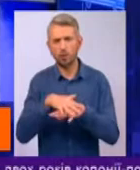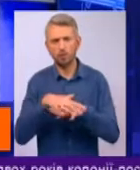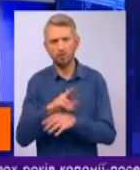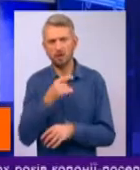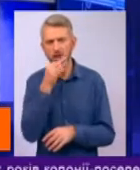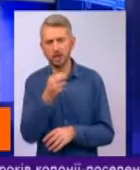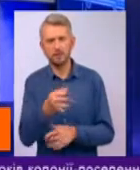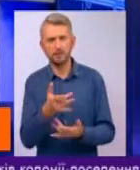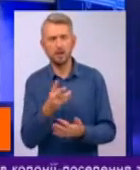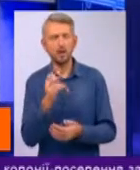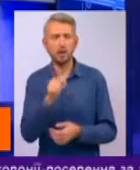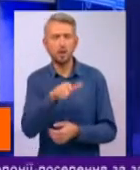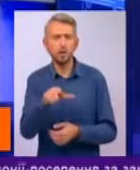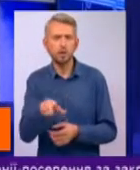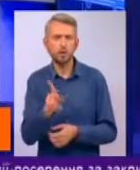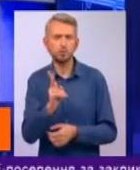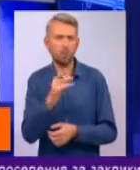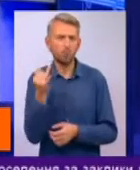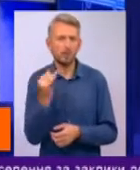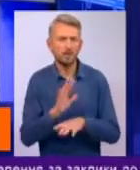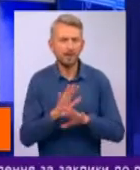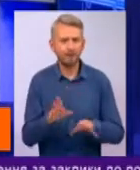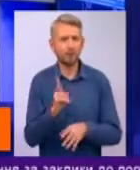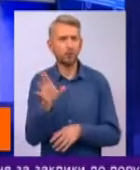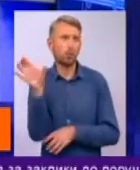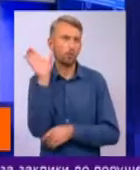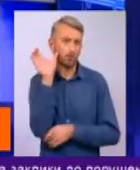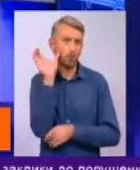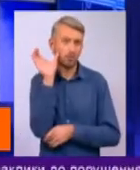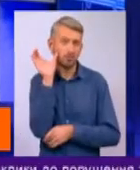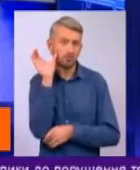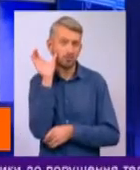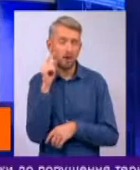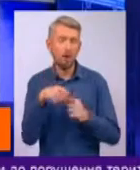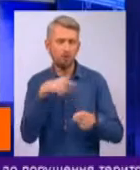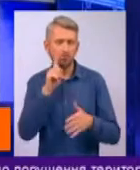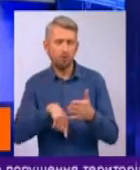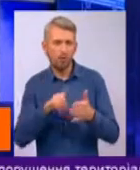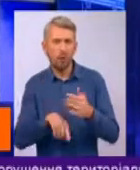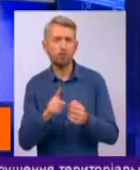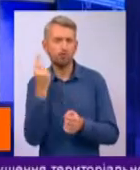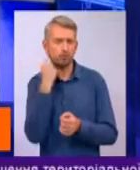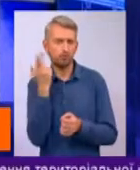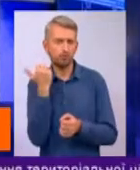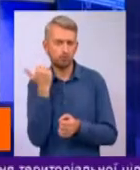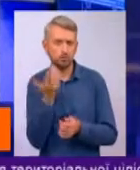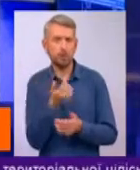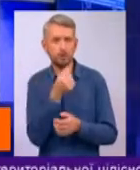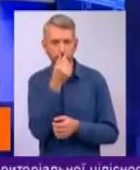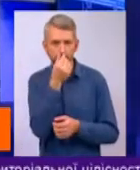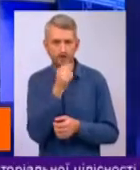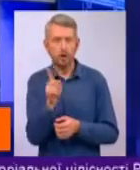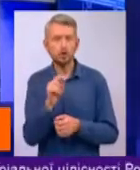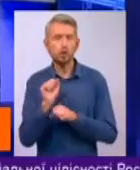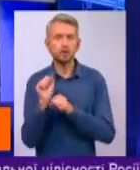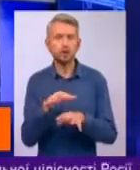сказати, на людей, які не цікавляться, які слухають постійно і довіряють тому, що чують. Щоб скинути